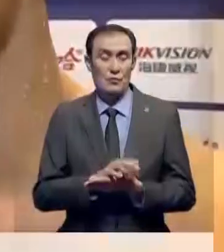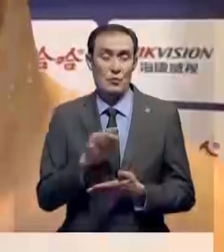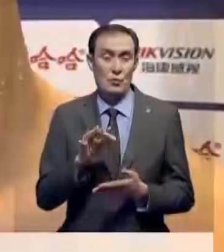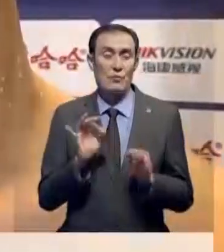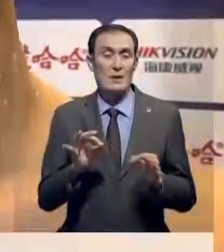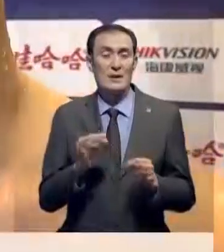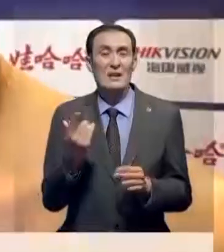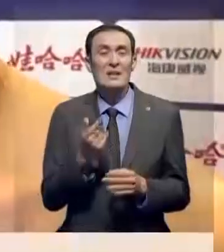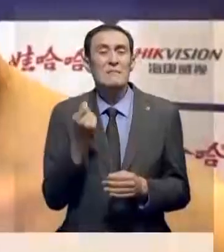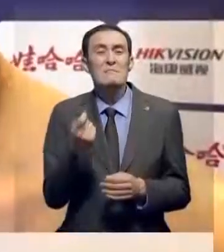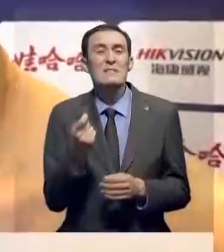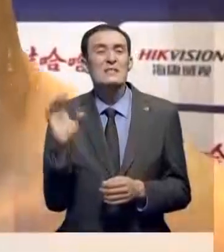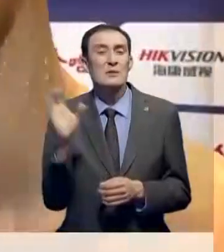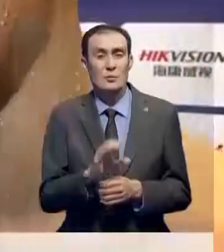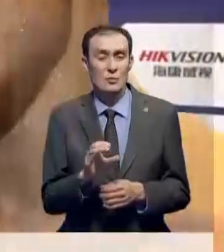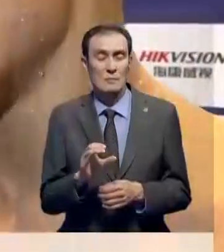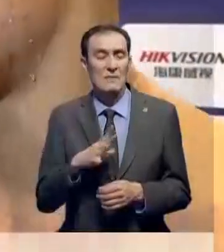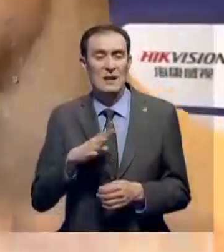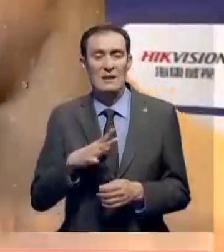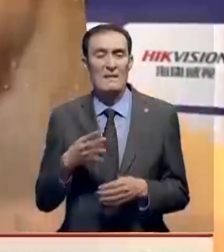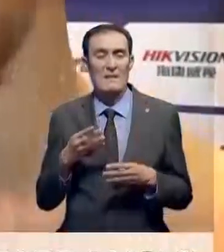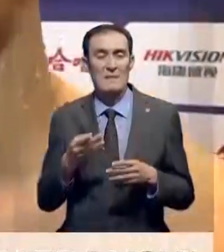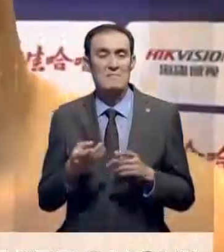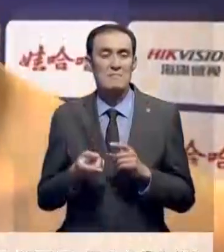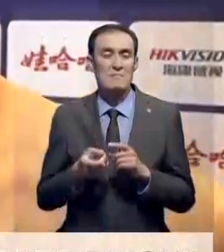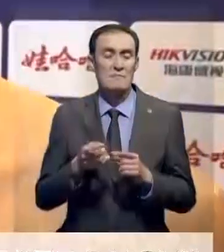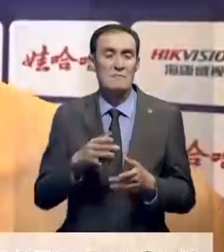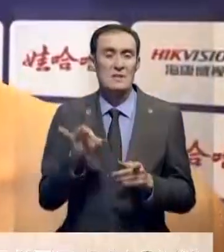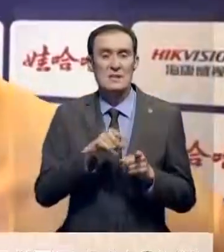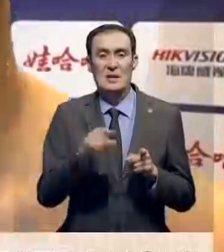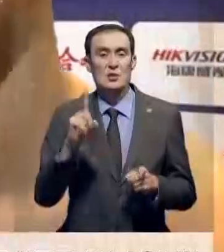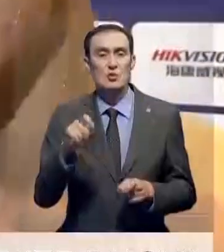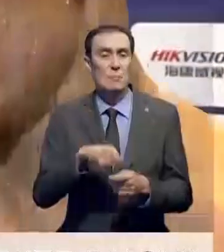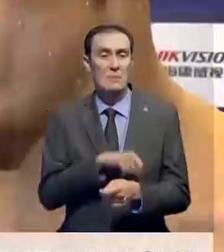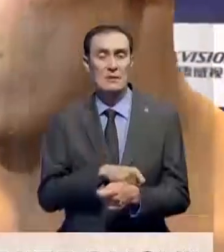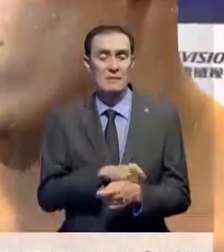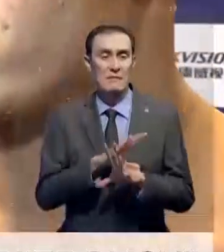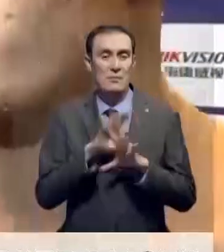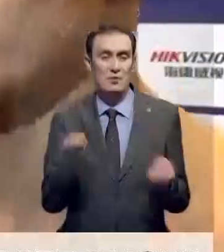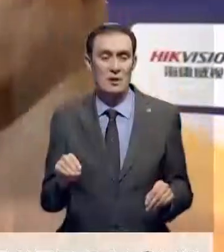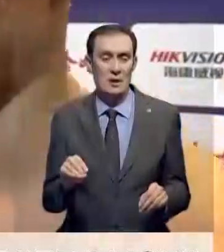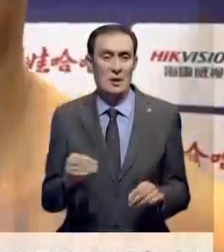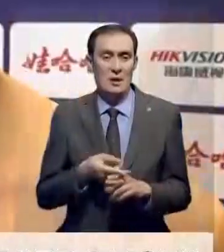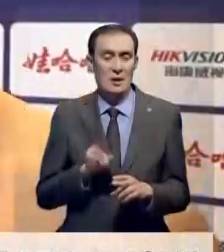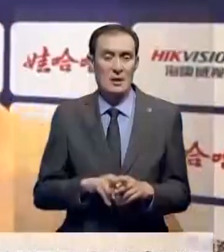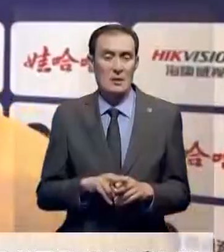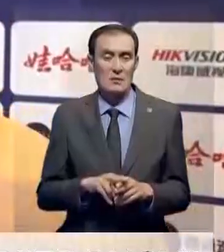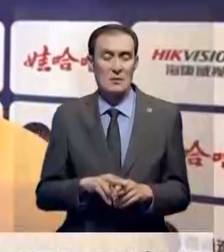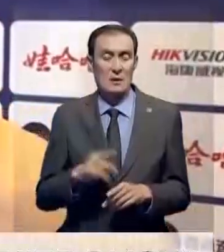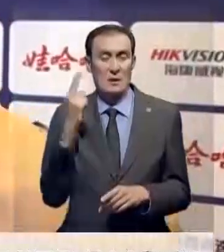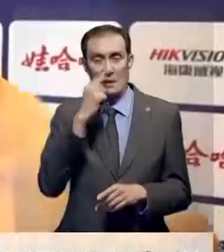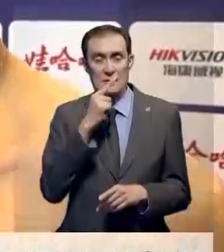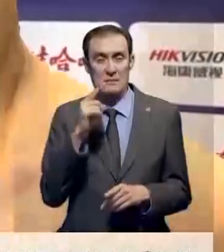буквально сотые какие-то секунды влияют. На дистанции 100 метров это вообще, даже можно сказать, не успеете глаза моргнуть,